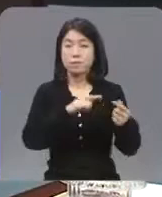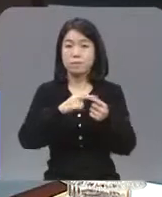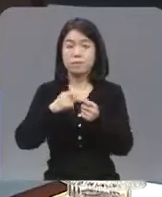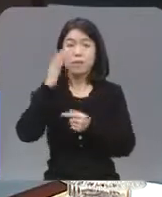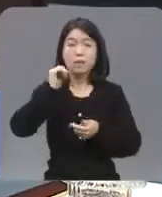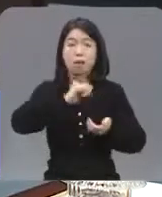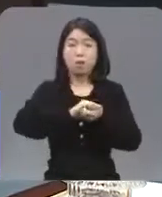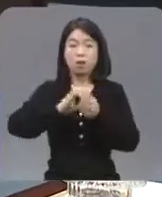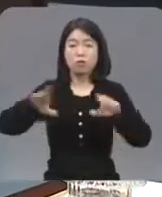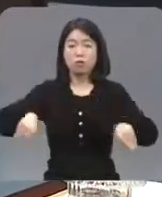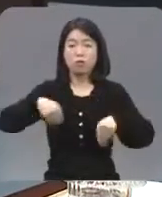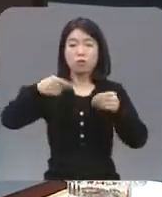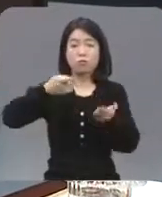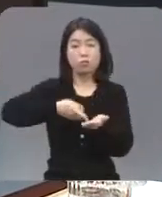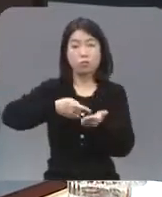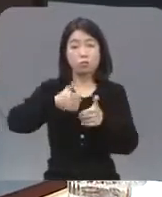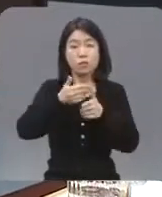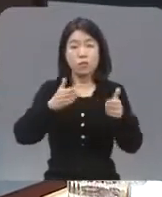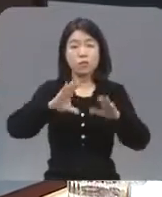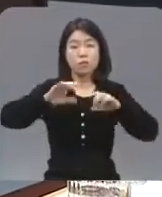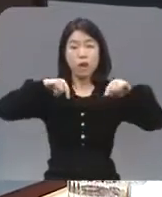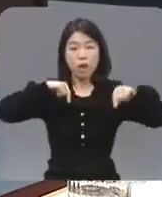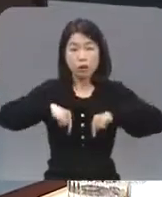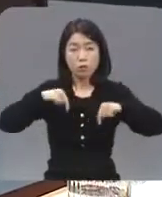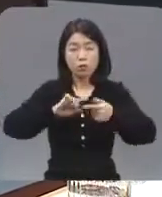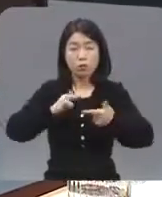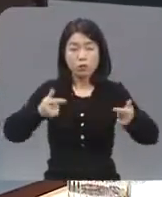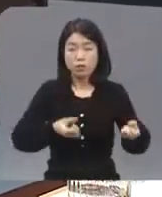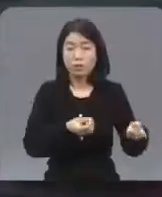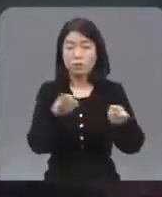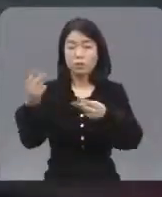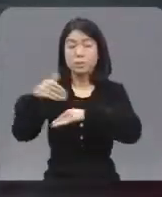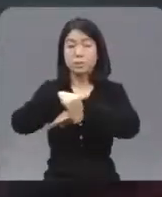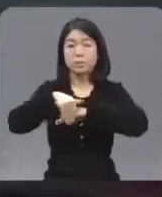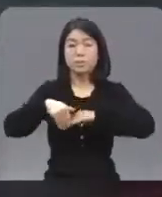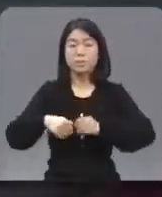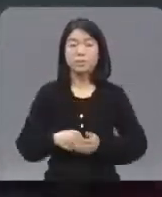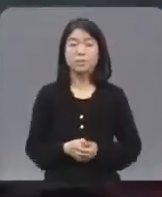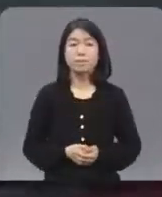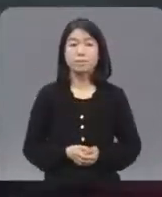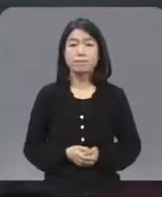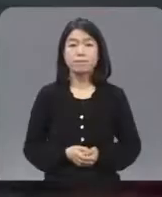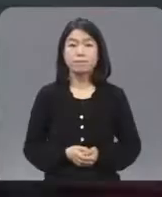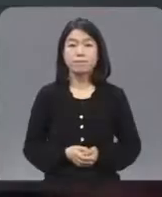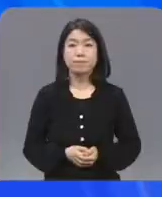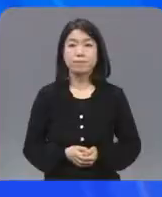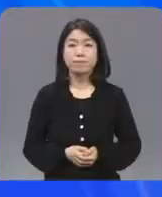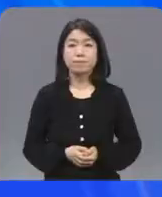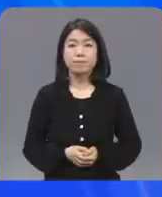청와대와 국무총리실, 외교부와 문체부 등에 발송될 예정입니다.